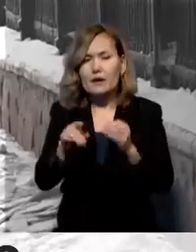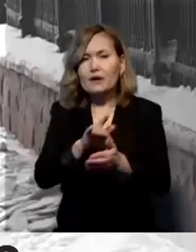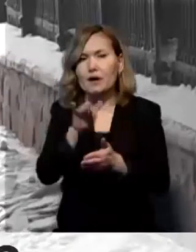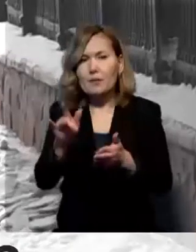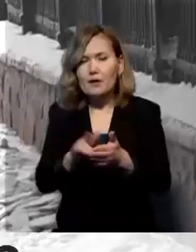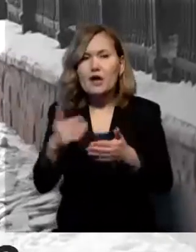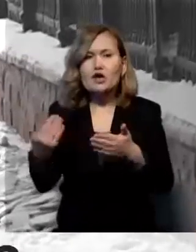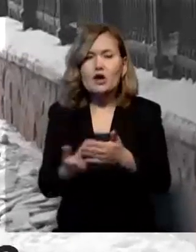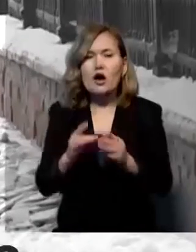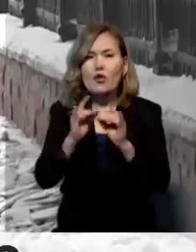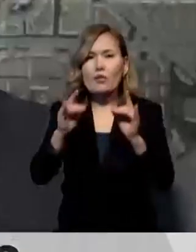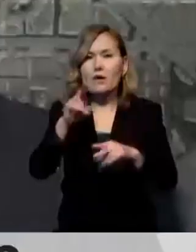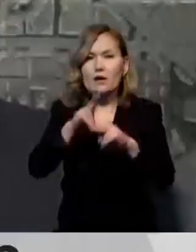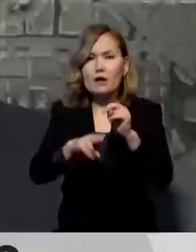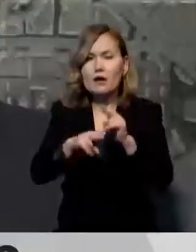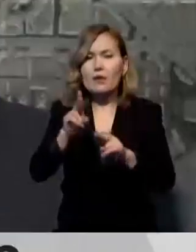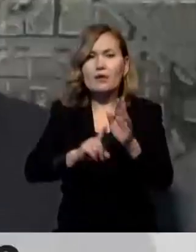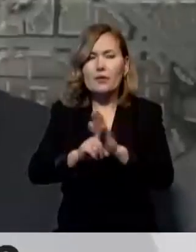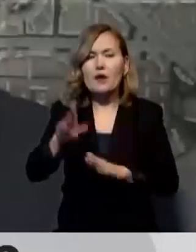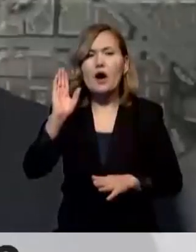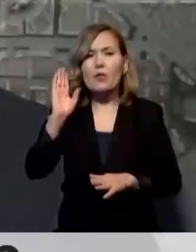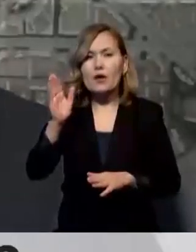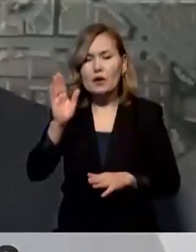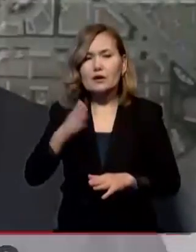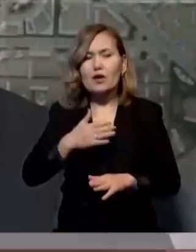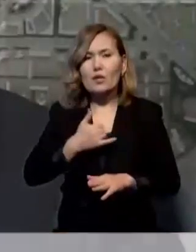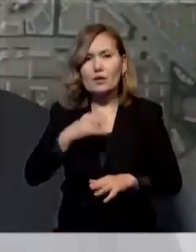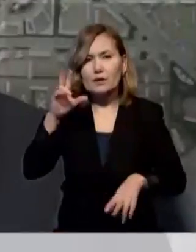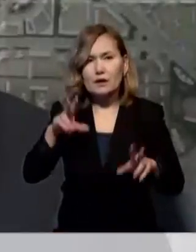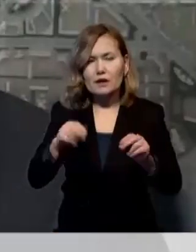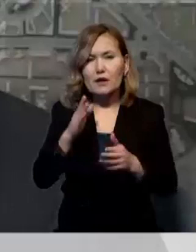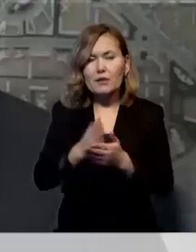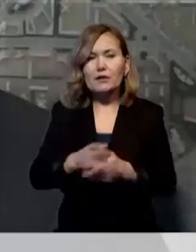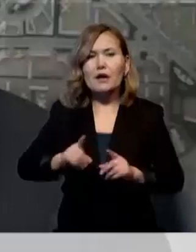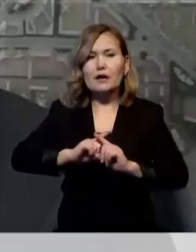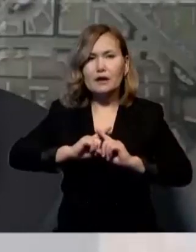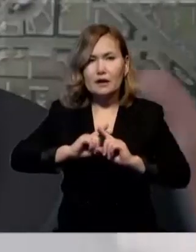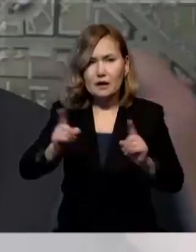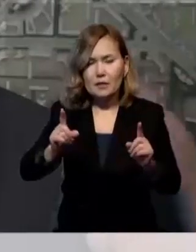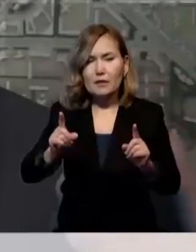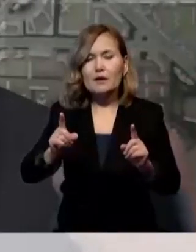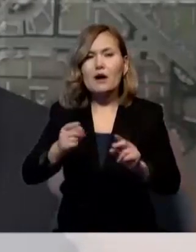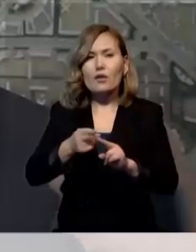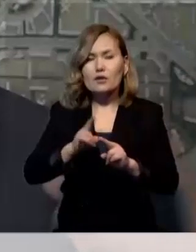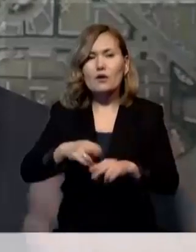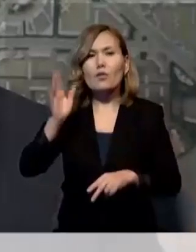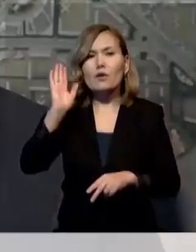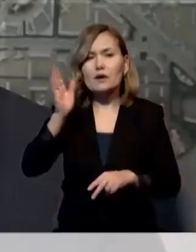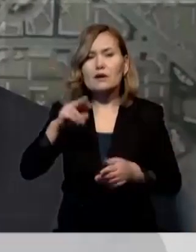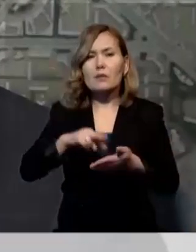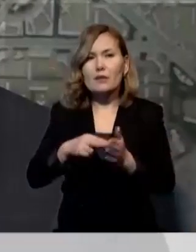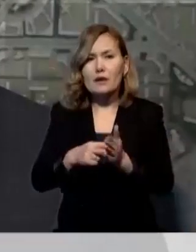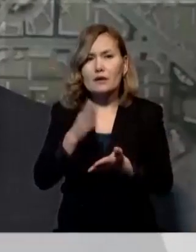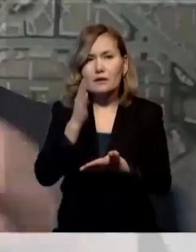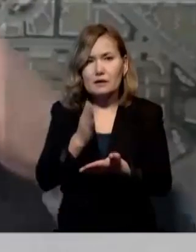жаңа көпірдің құрылысы басталды. Келешектегі үмітіміз біздің ерекше. Оны енді ойлаймыз, жай ғана